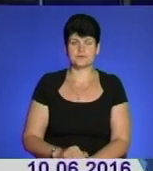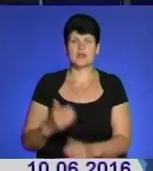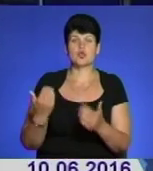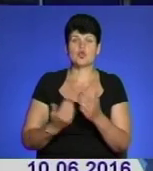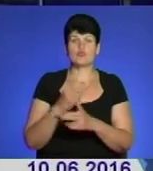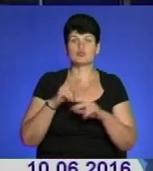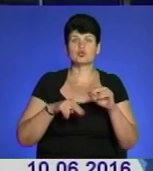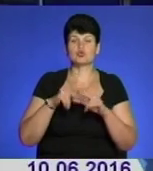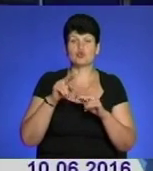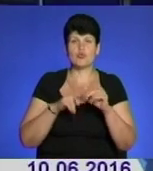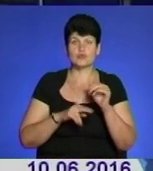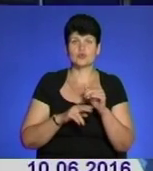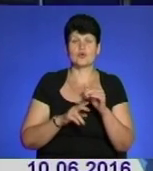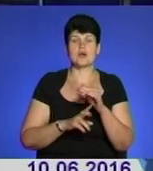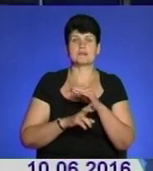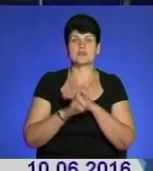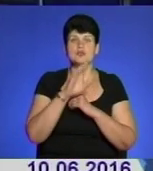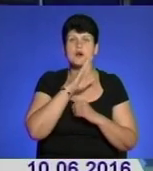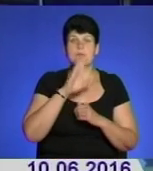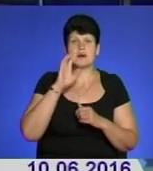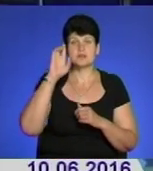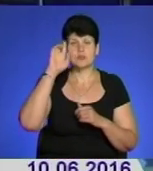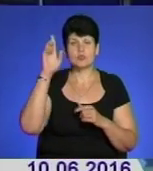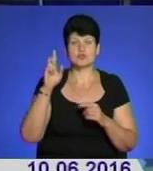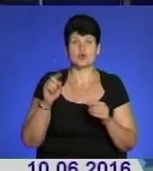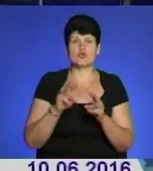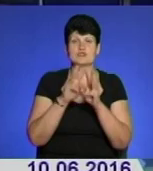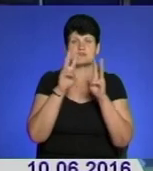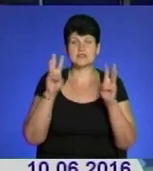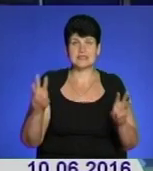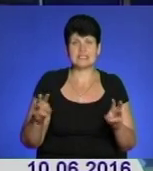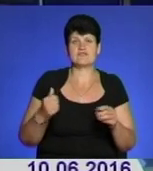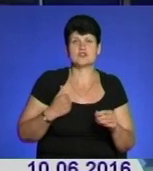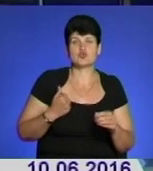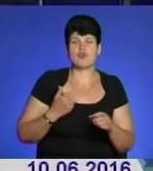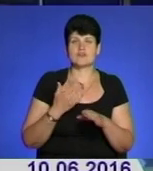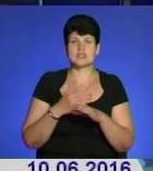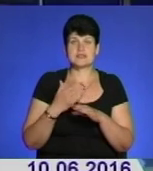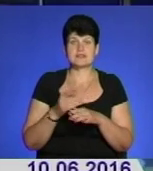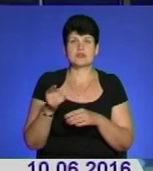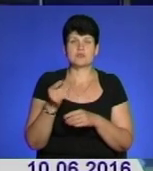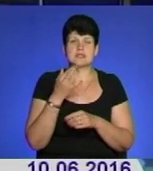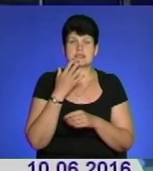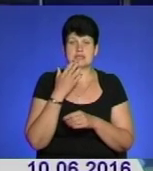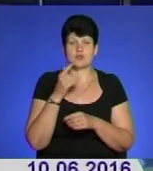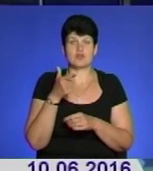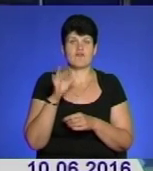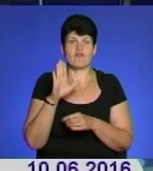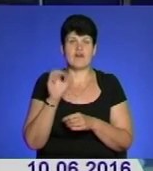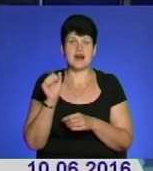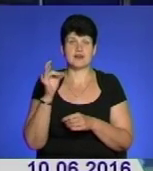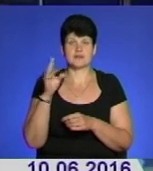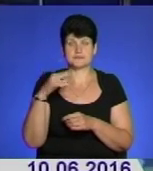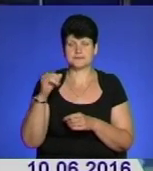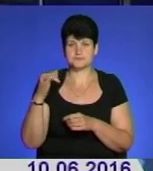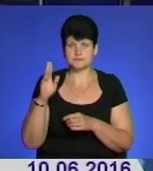Новозбудовану капличку Божої Матері освятили на свято Вознесіння у військовій частині тернопільських нацгвардійців. Її з ініціативи командира Віктора